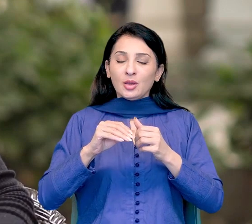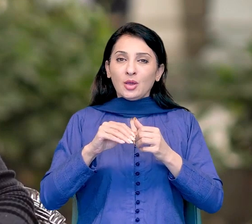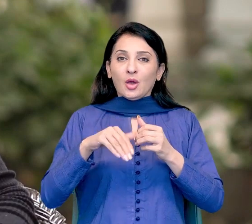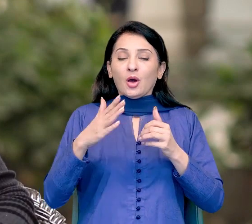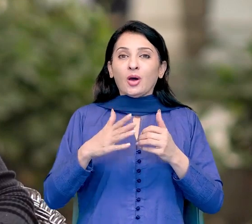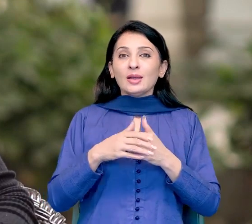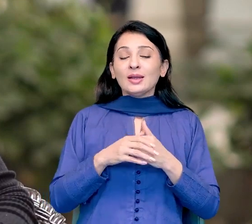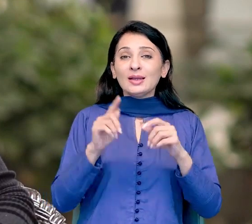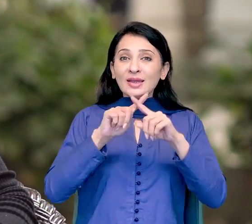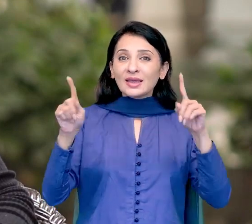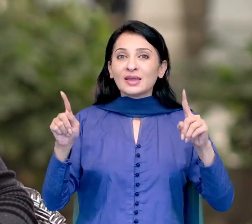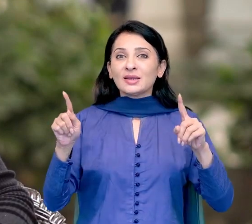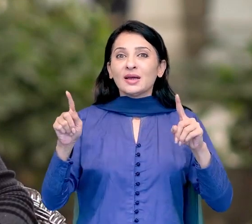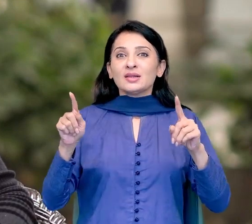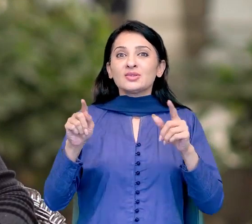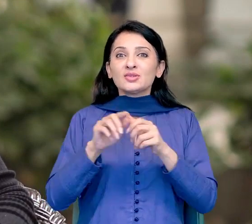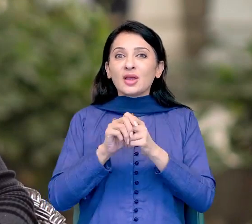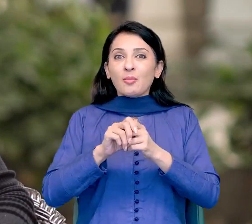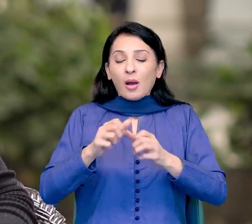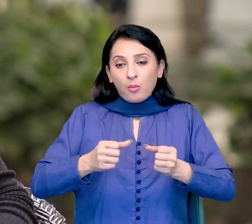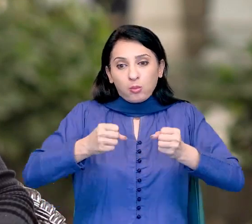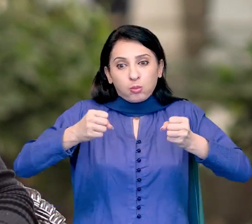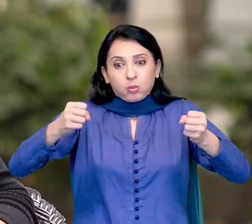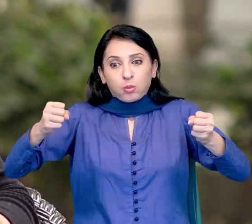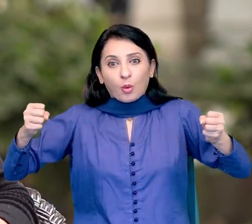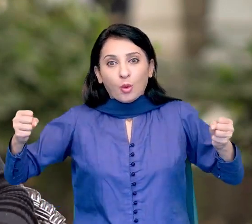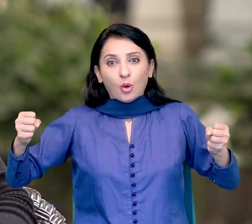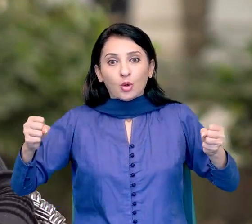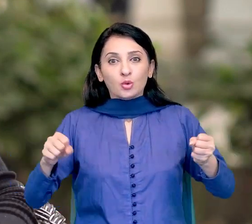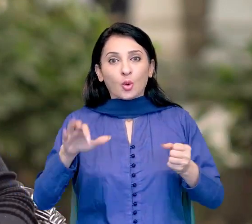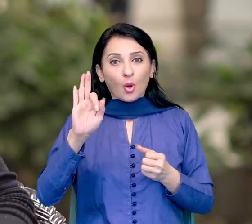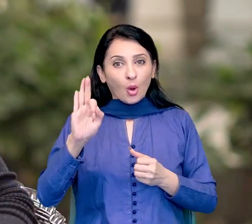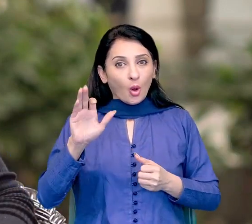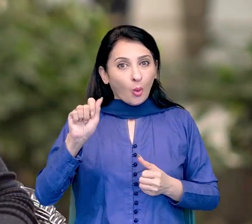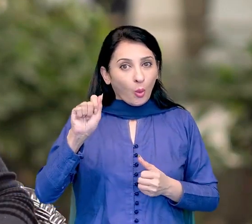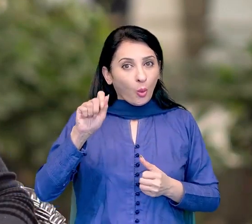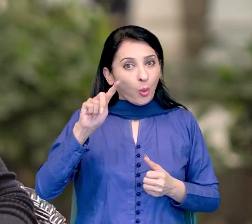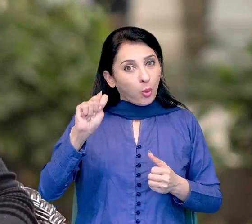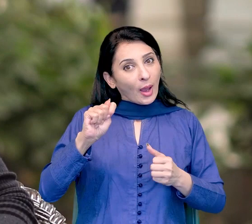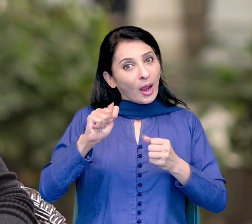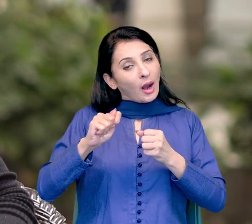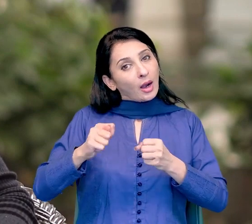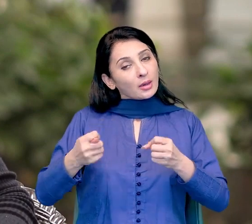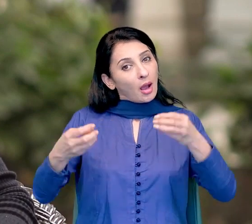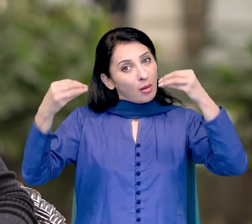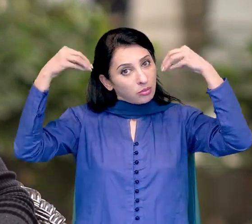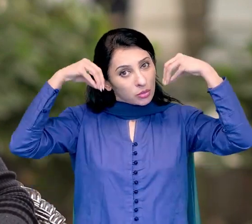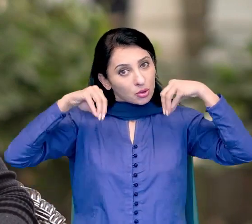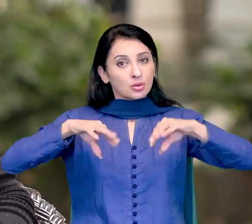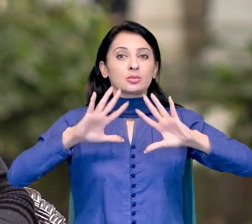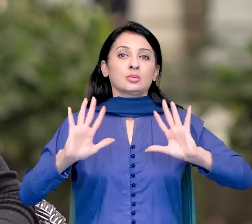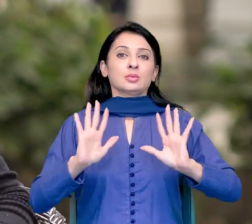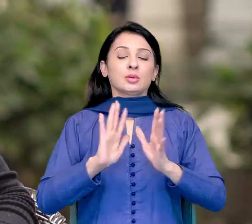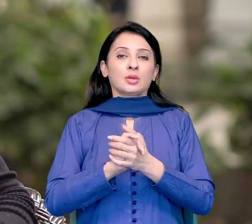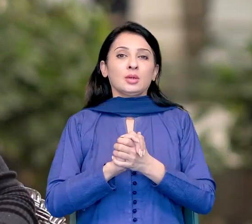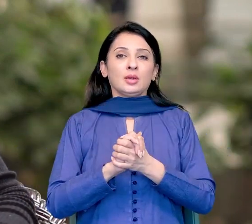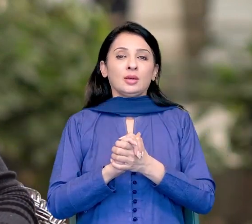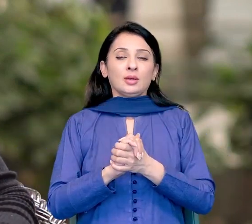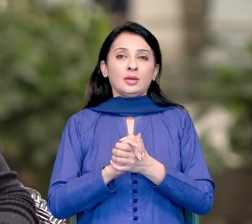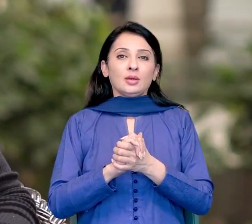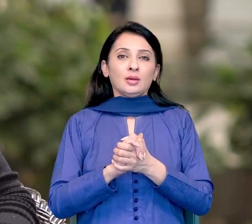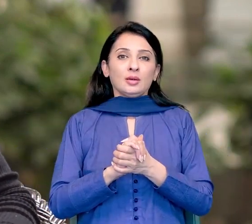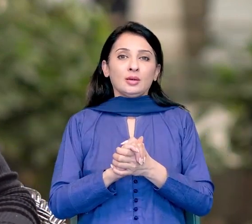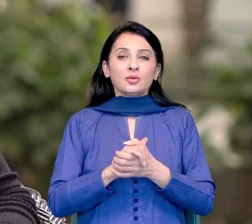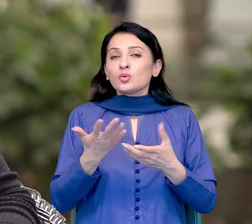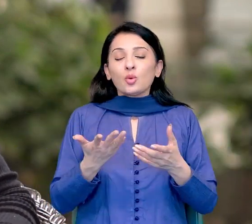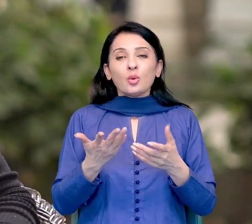کرتے ہیں. سو اگر آپ نے 10 پاؤنڈ لوز کیے اور 10 پاؤنڈ گین کیے تو آپ نے کچھ اپنا مسل کے بجائے فیٹ گین کر لی.